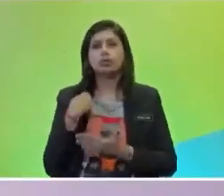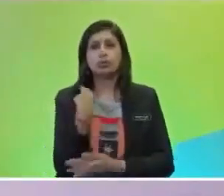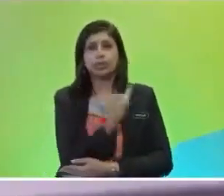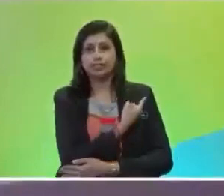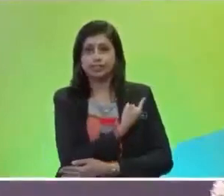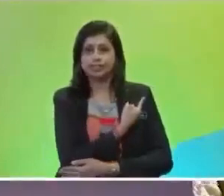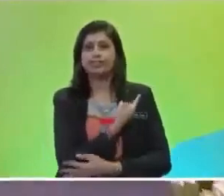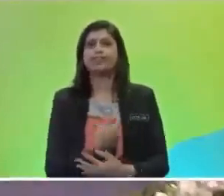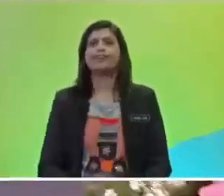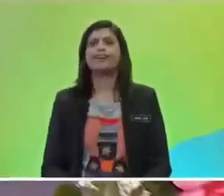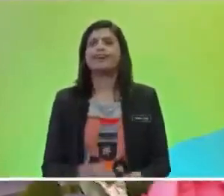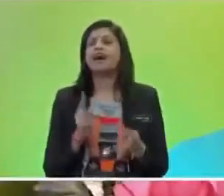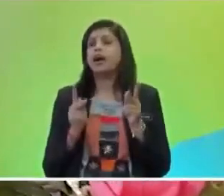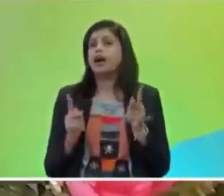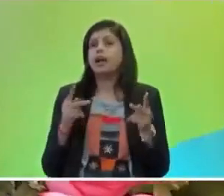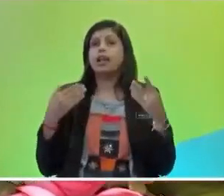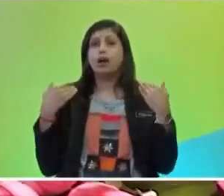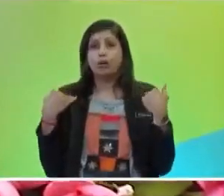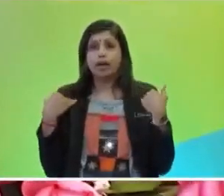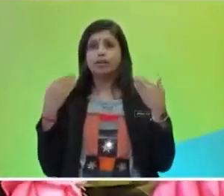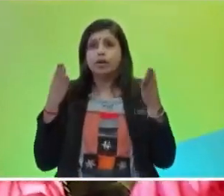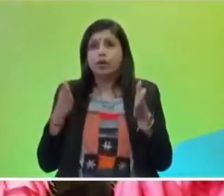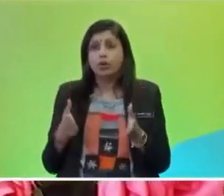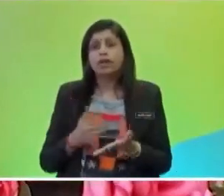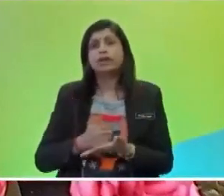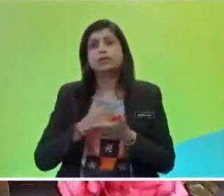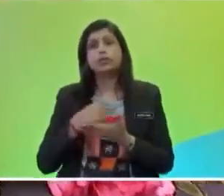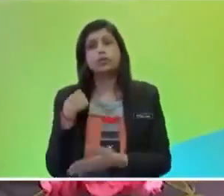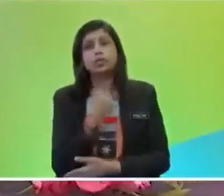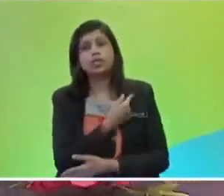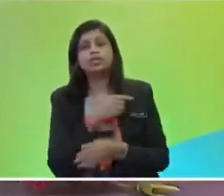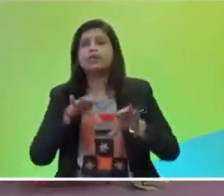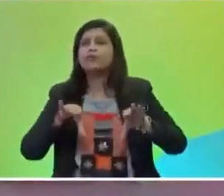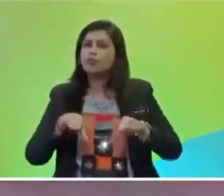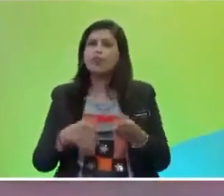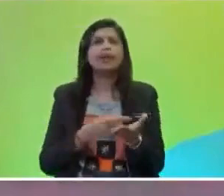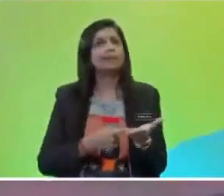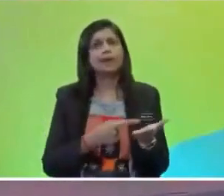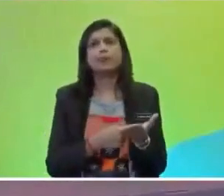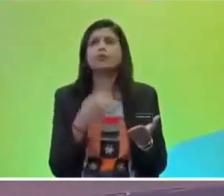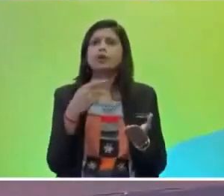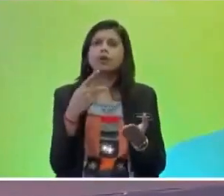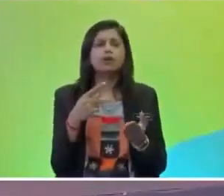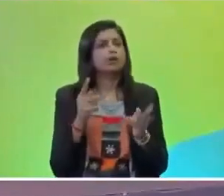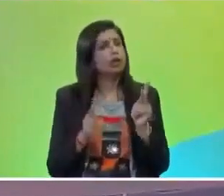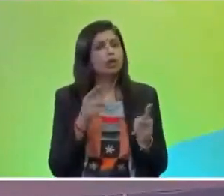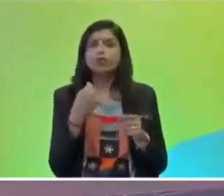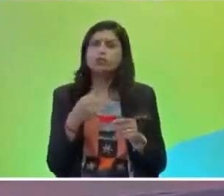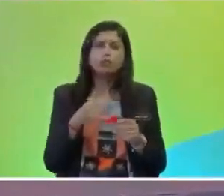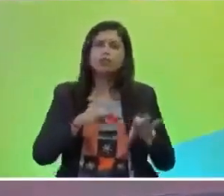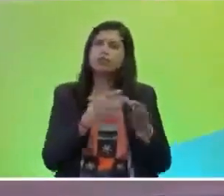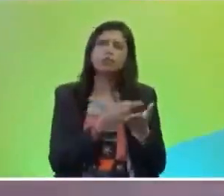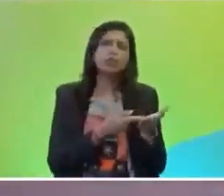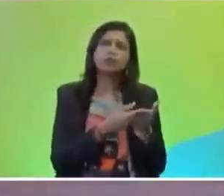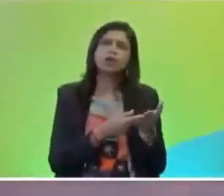siapa tolong kita, sila sediakan sesuatu untuk mereka. Yalah. At least ucap terima kasih pun jadilah. Kan? Kan? Tapi yang ni